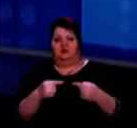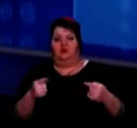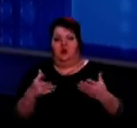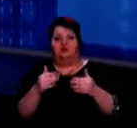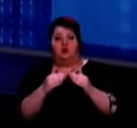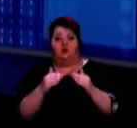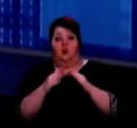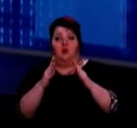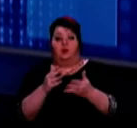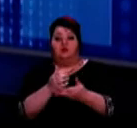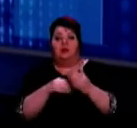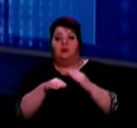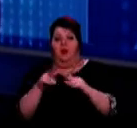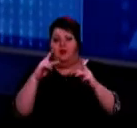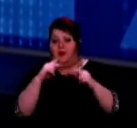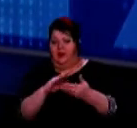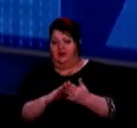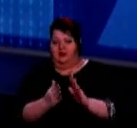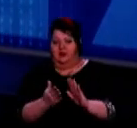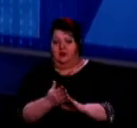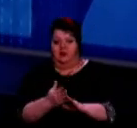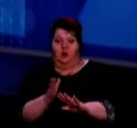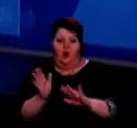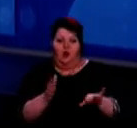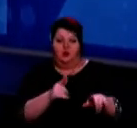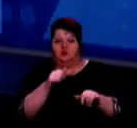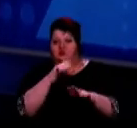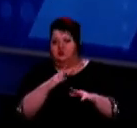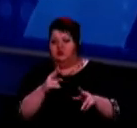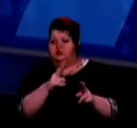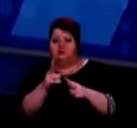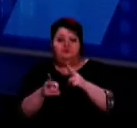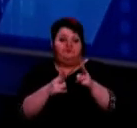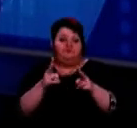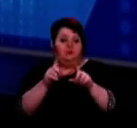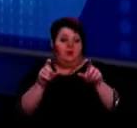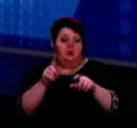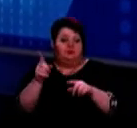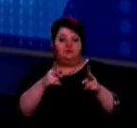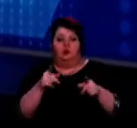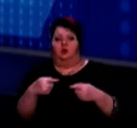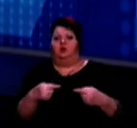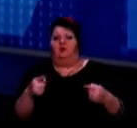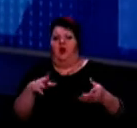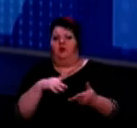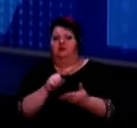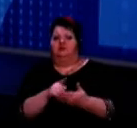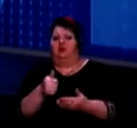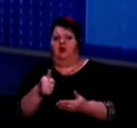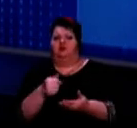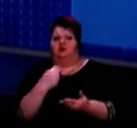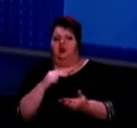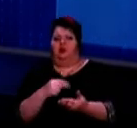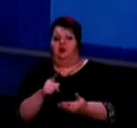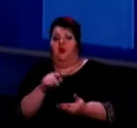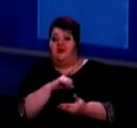ви будете зберігати за неправильних умов, ви потім не можете нікому ніяких претензій пред'являти в тому, що товар був неналежної якості, тому що